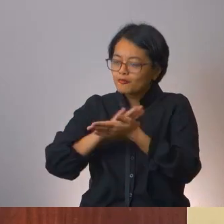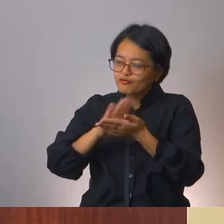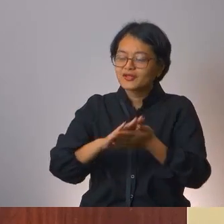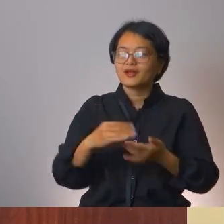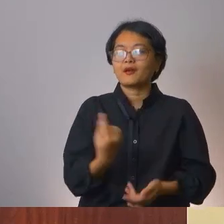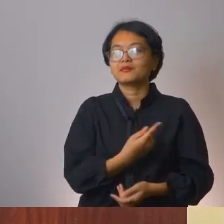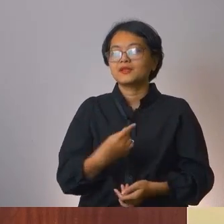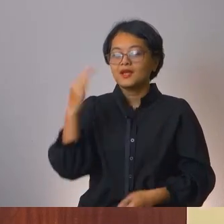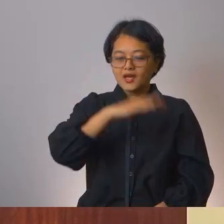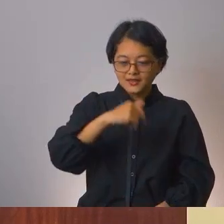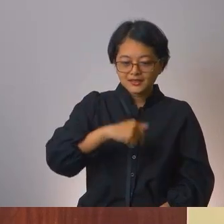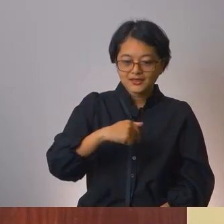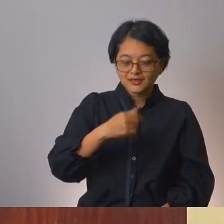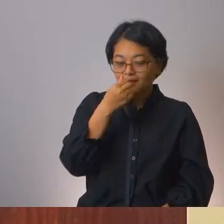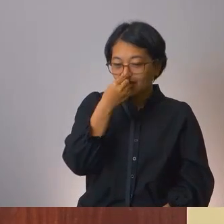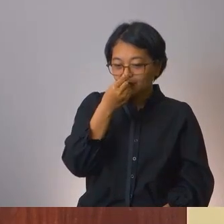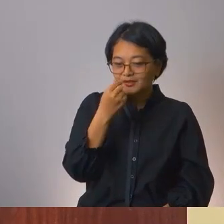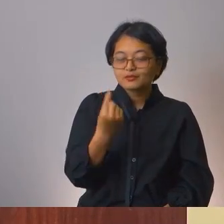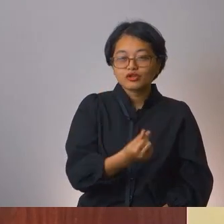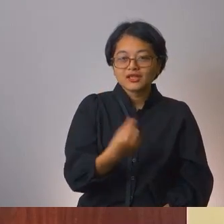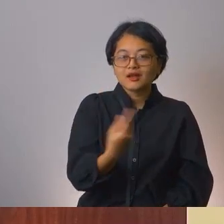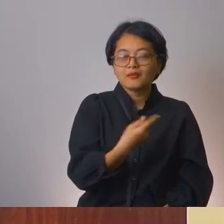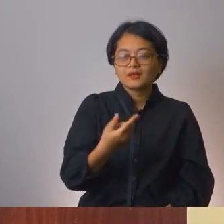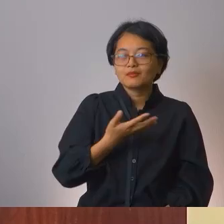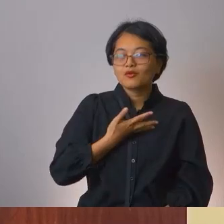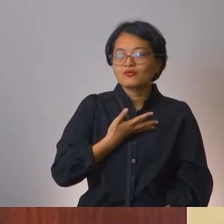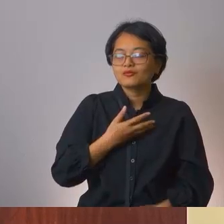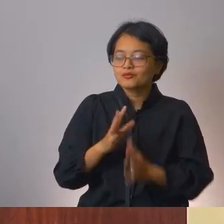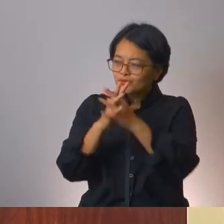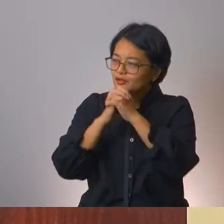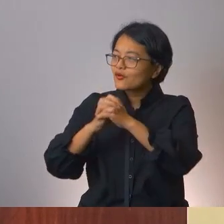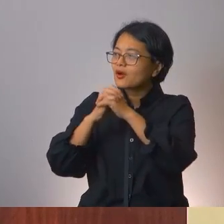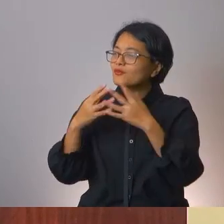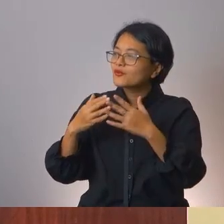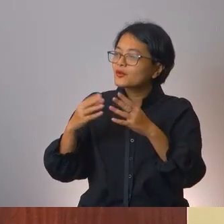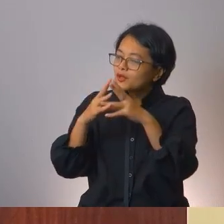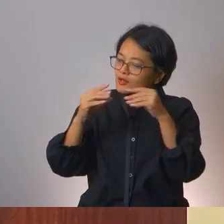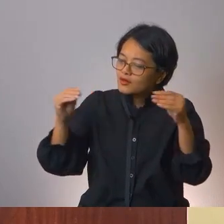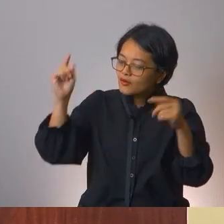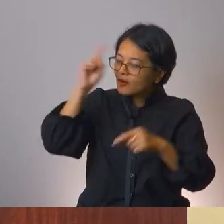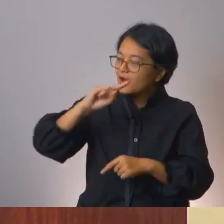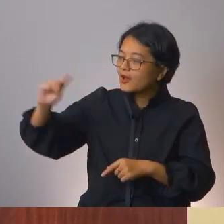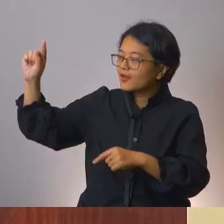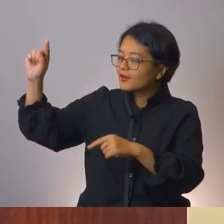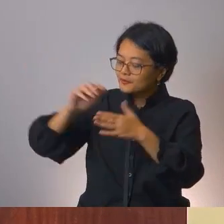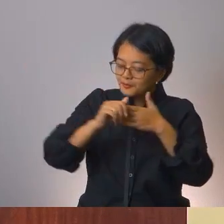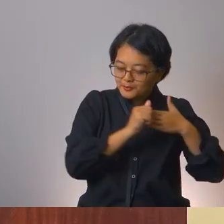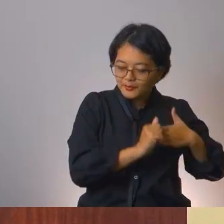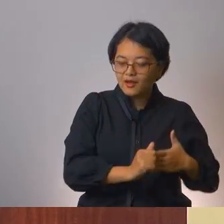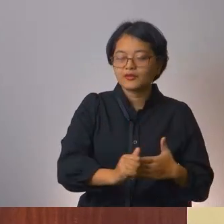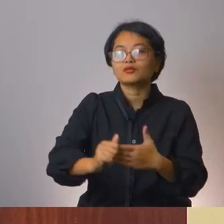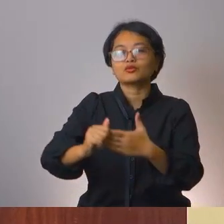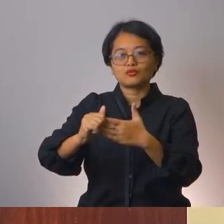berdoa, biarlah Roh Allah menolong dan memimpin kami, supaya kami meneruskan cinta kasih